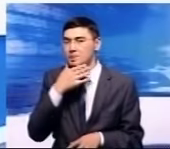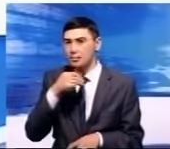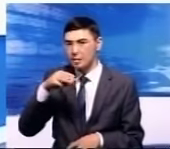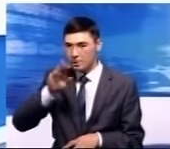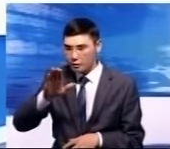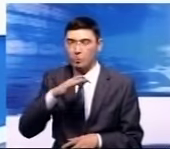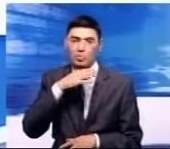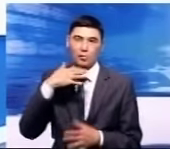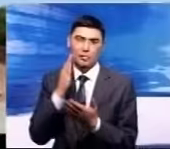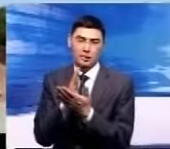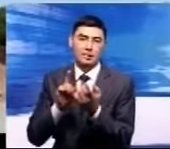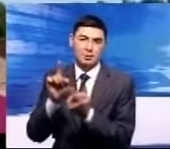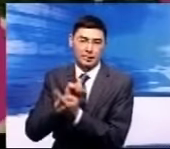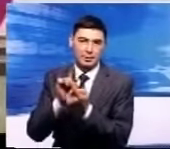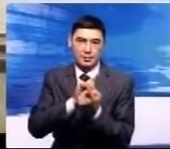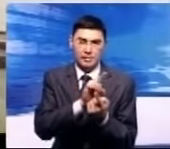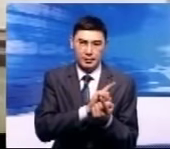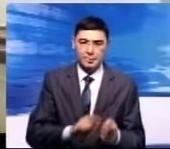изменений.